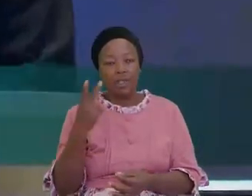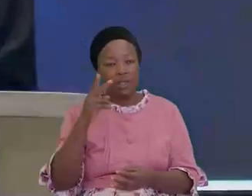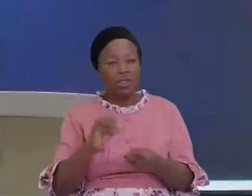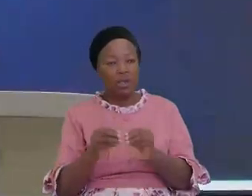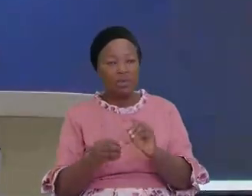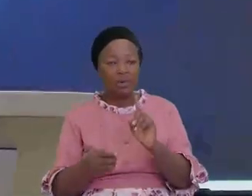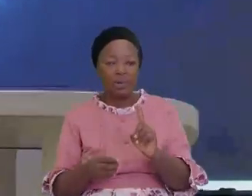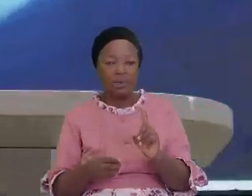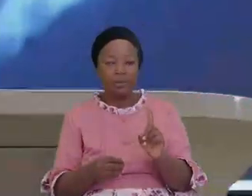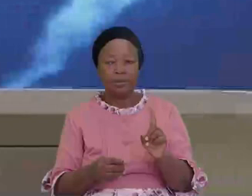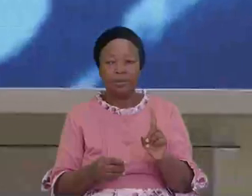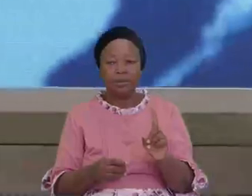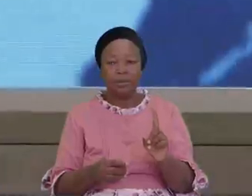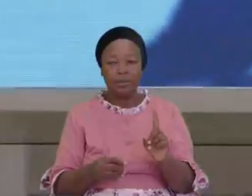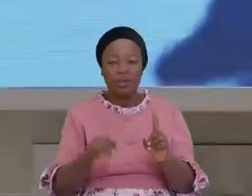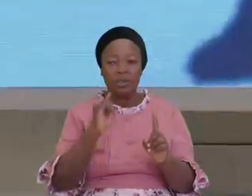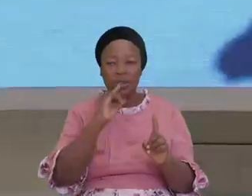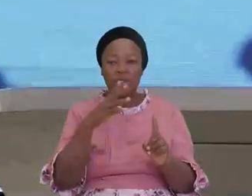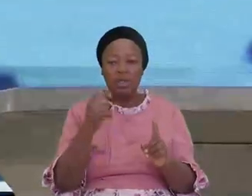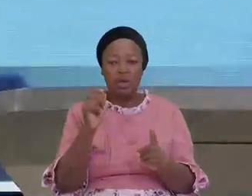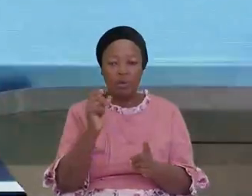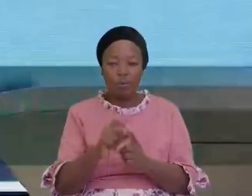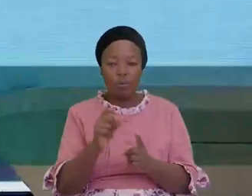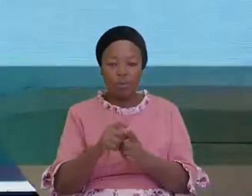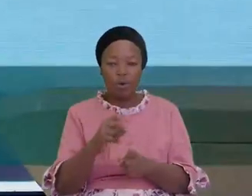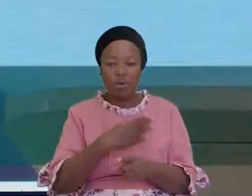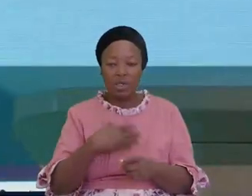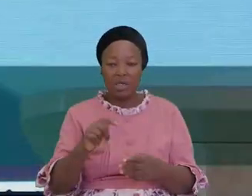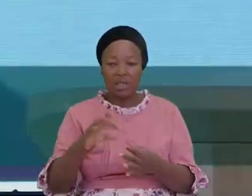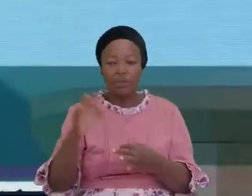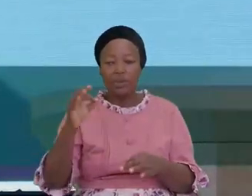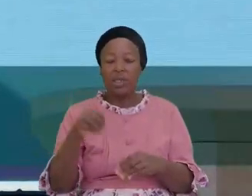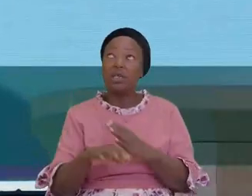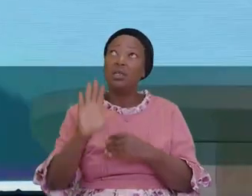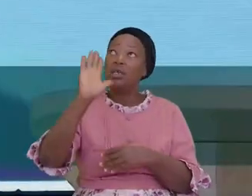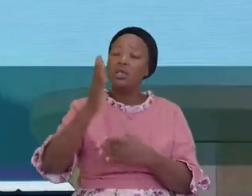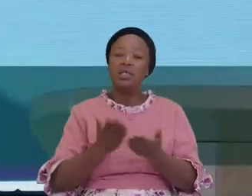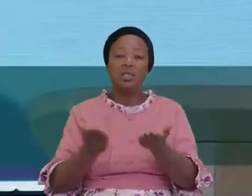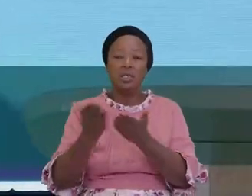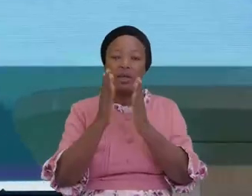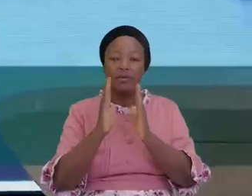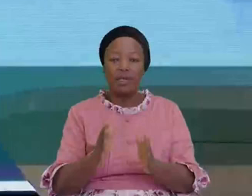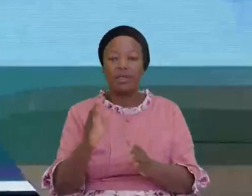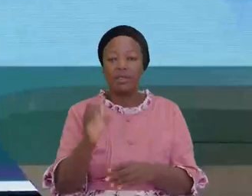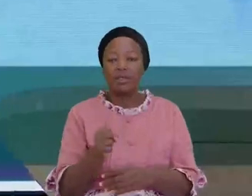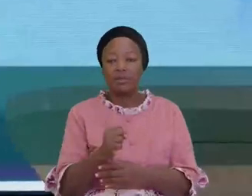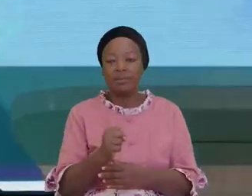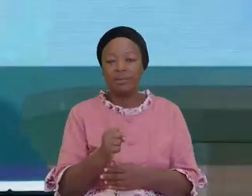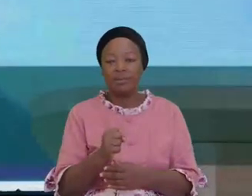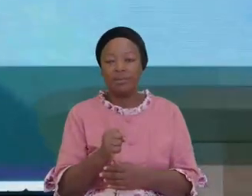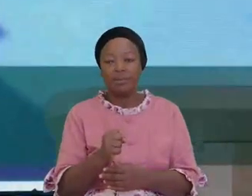Voyons le premier point. La parole et l'esprit dans ses serviteurs, dans ses saints.